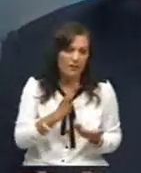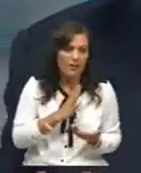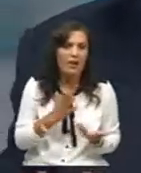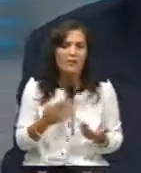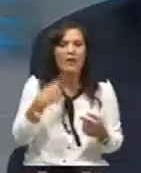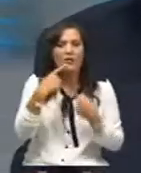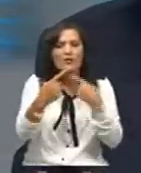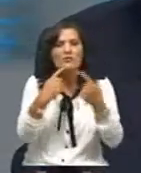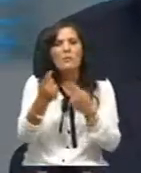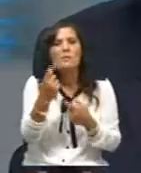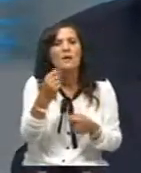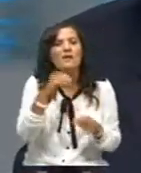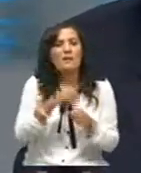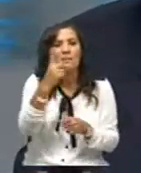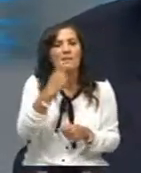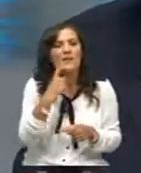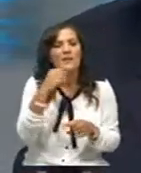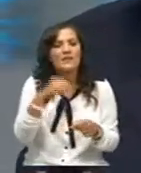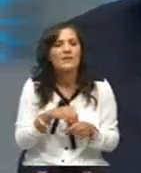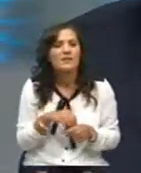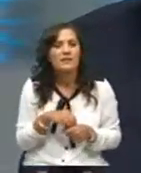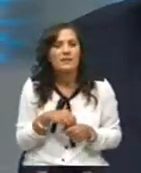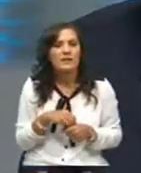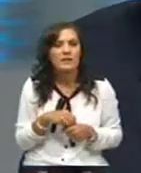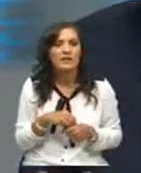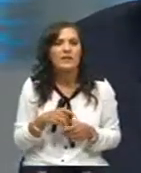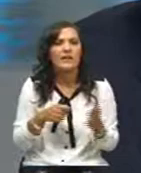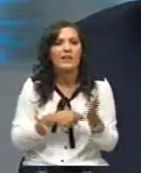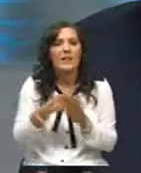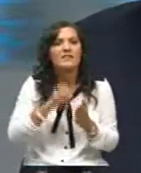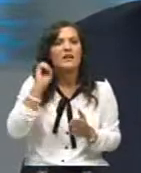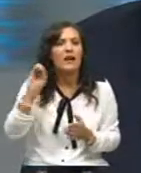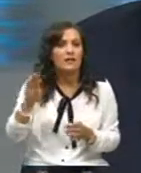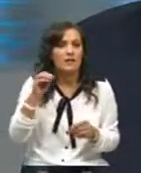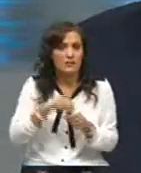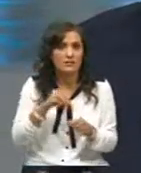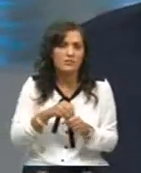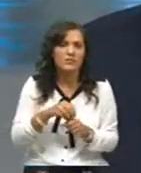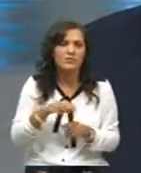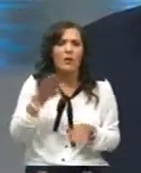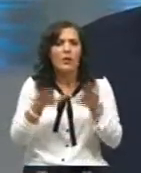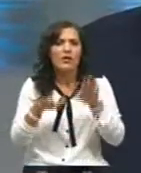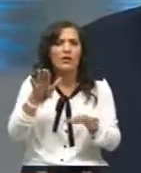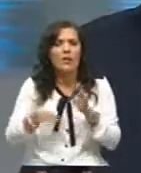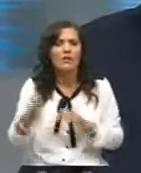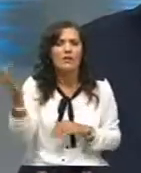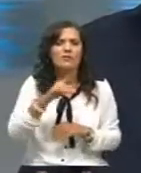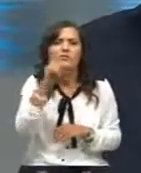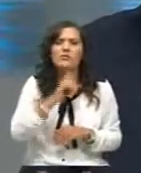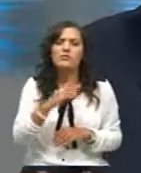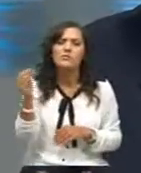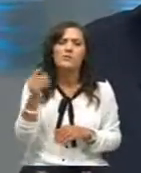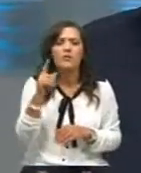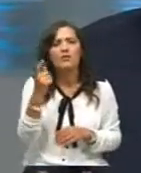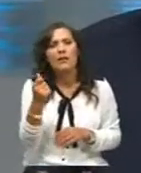Ama konuştuğumuz paralar yıllık ya lastik atığının ortalama getirisi 100